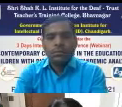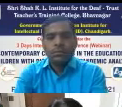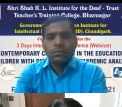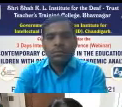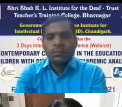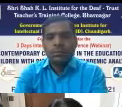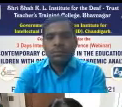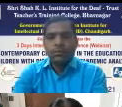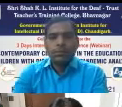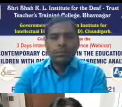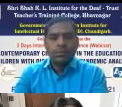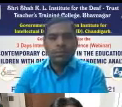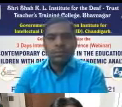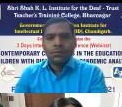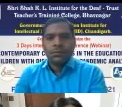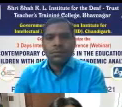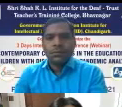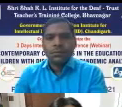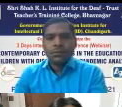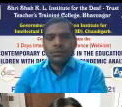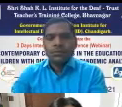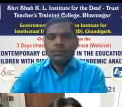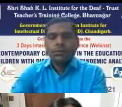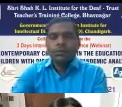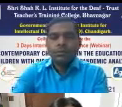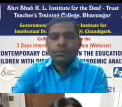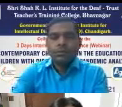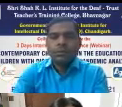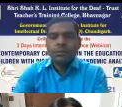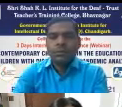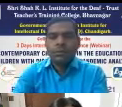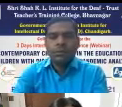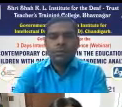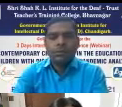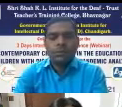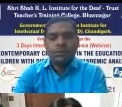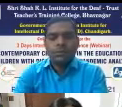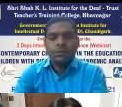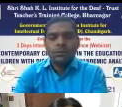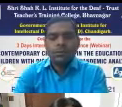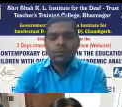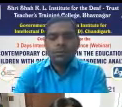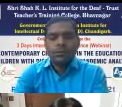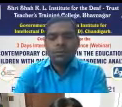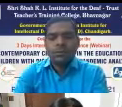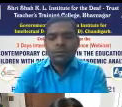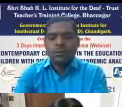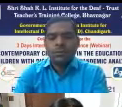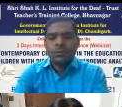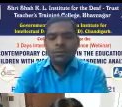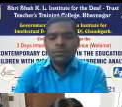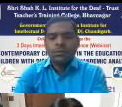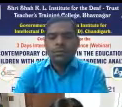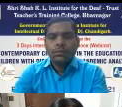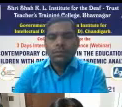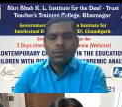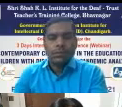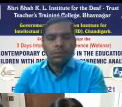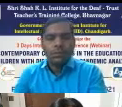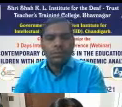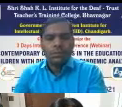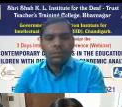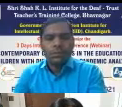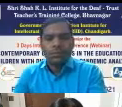So they should also be encouraged to be part of groups and communities of neurodiverse youth. So जब आप